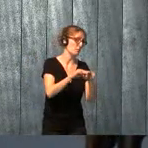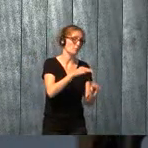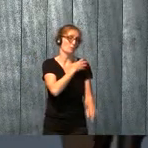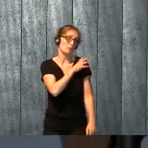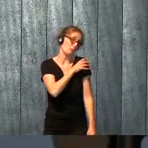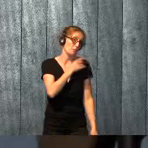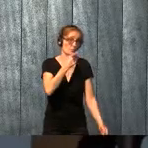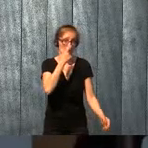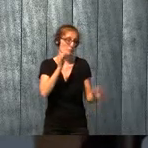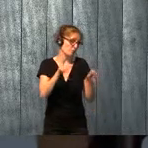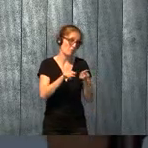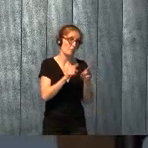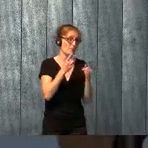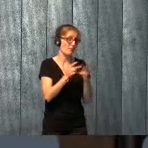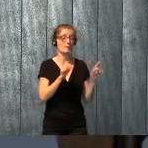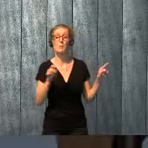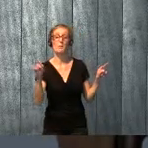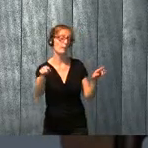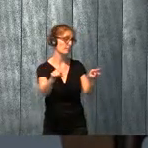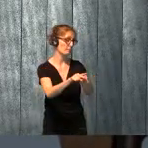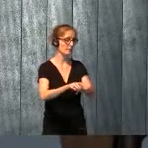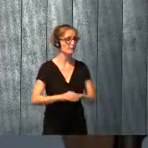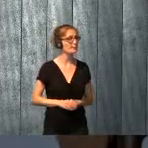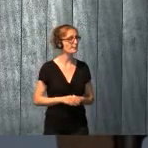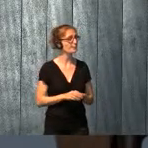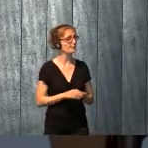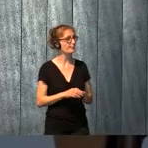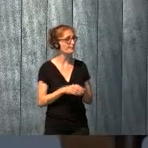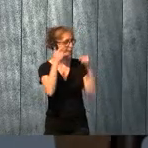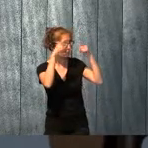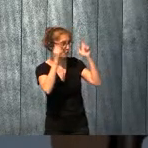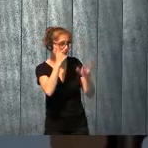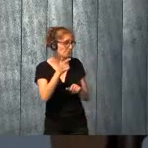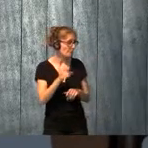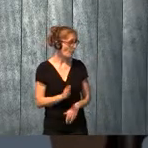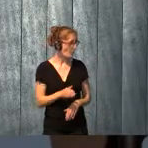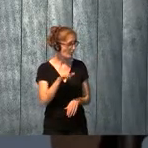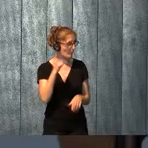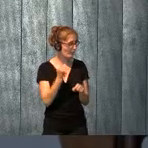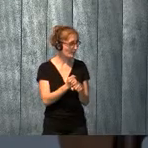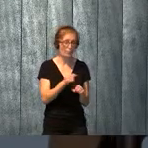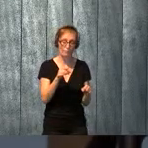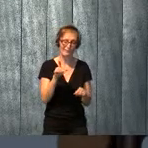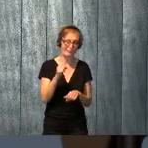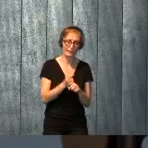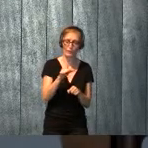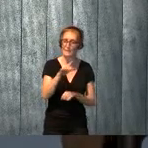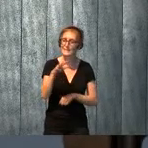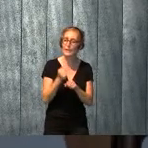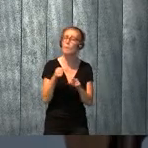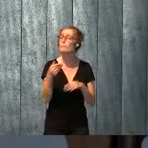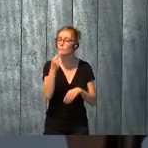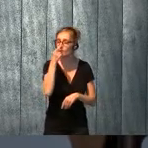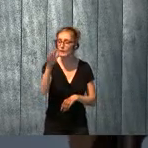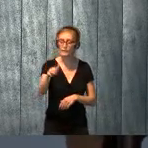Oui. Alain Juppé, sur ces questions, le Bordeaux de 20 ans, dans 25 ans. Oui, je voudrais d'abord revenir d'un mot sur